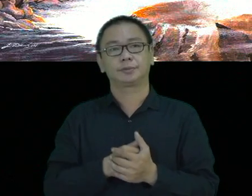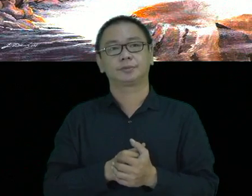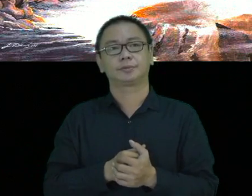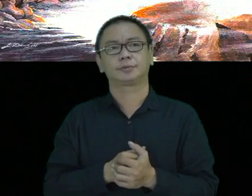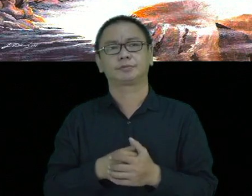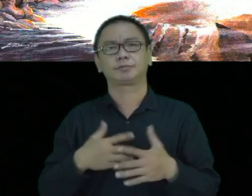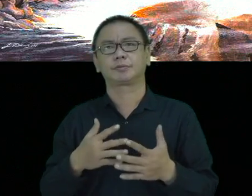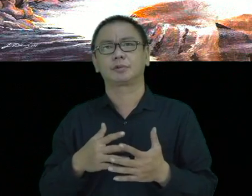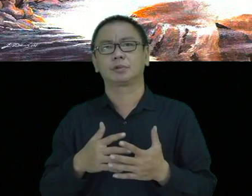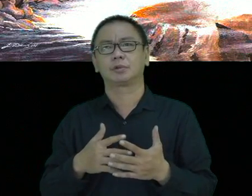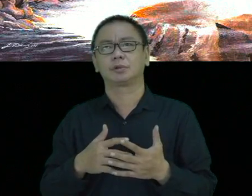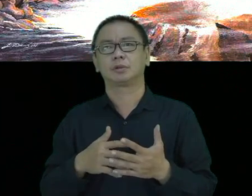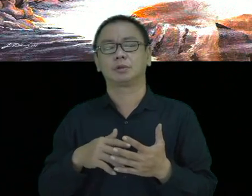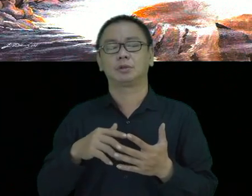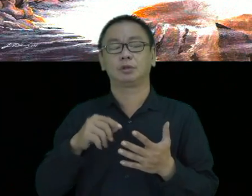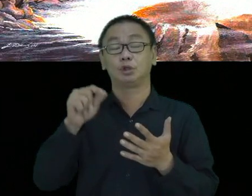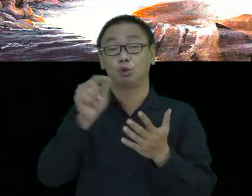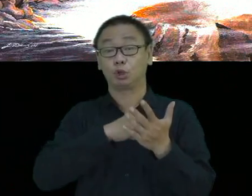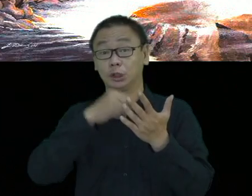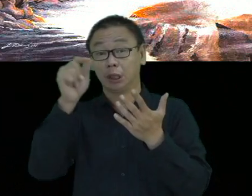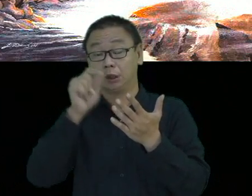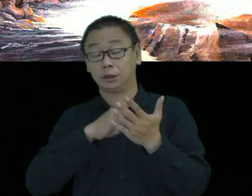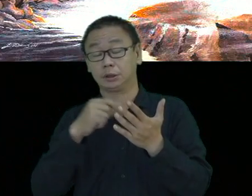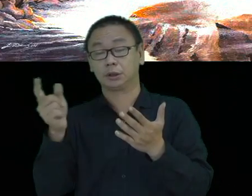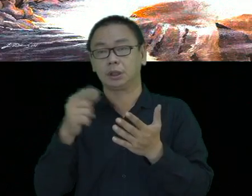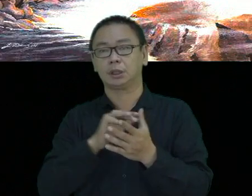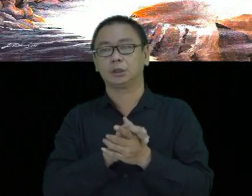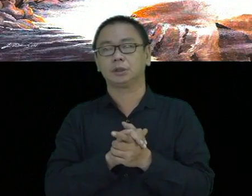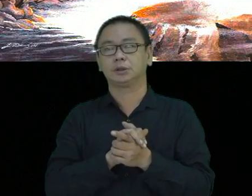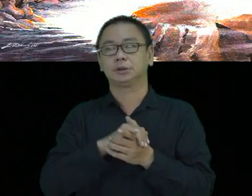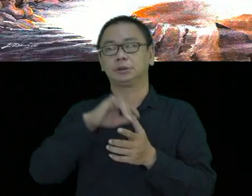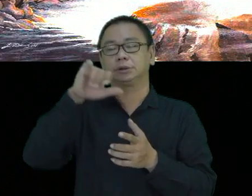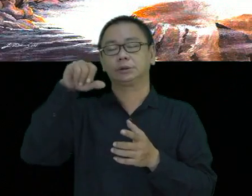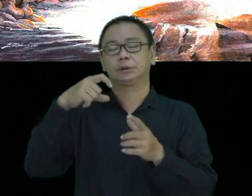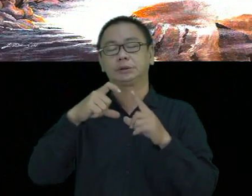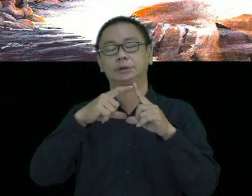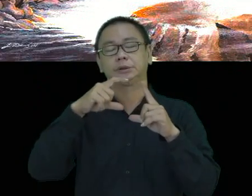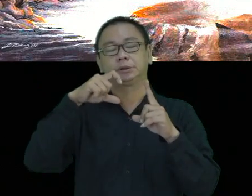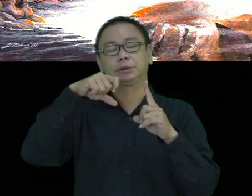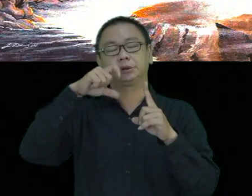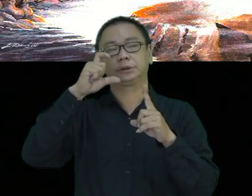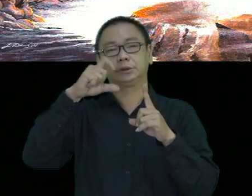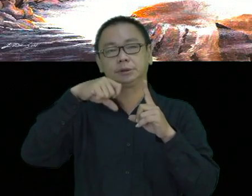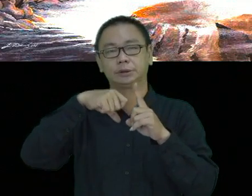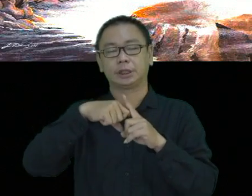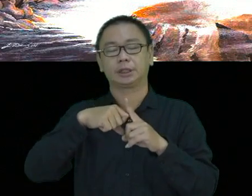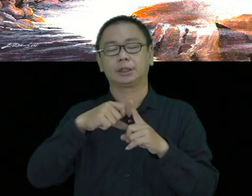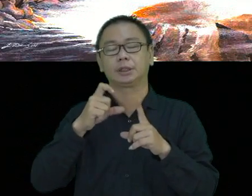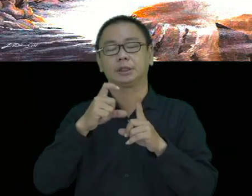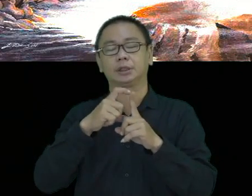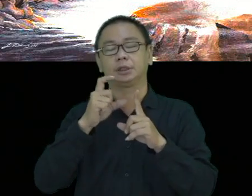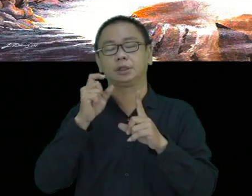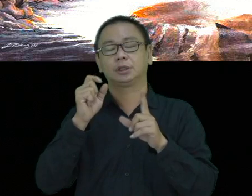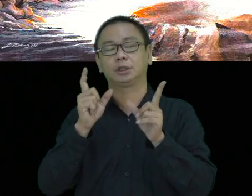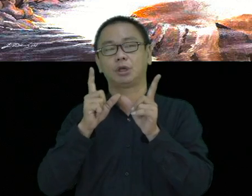apa, lukisan dari Jack Johnson, ya. Jack